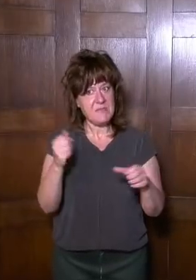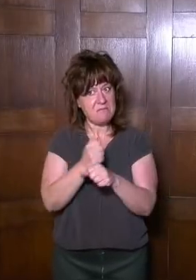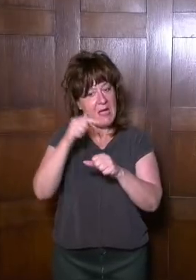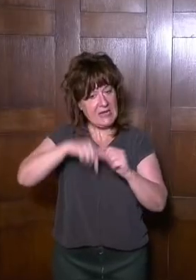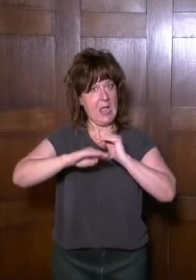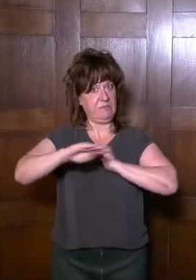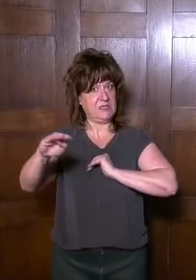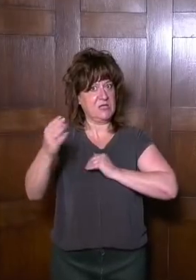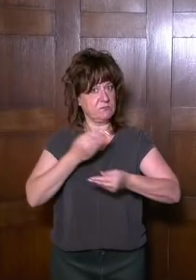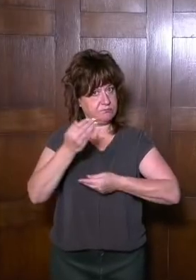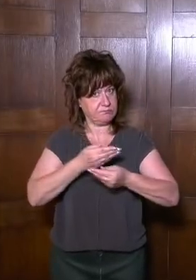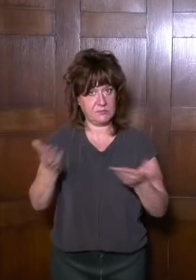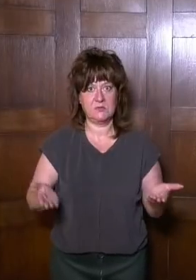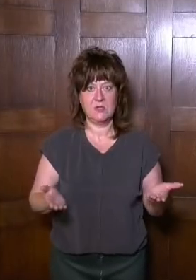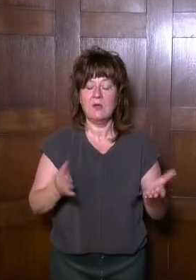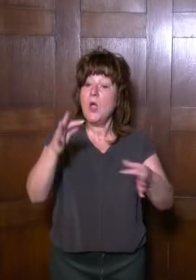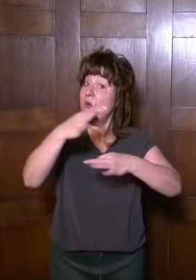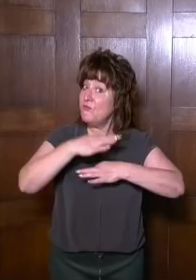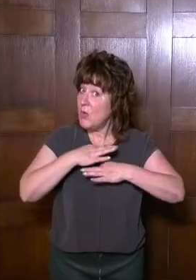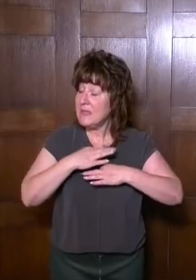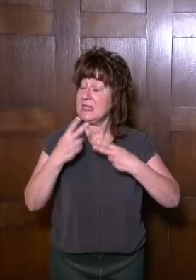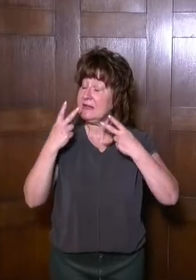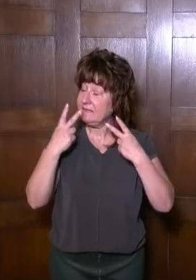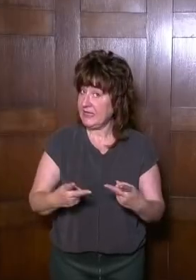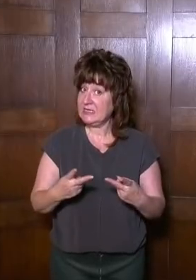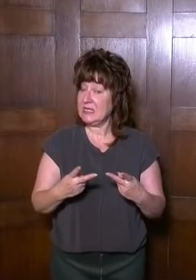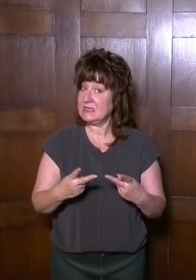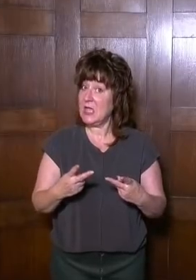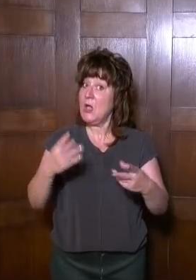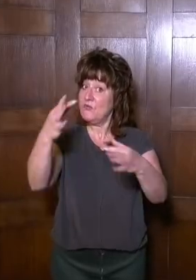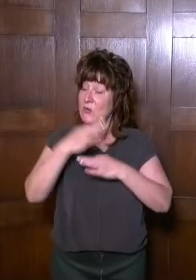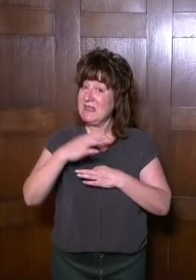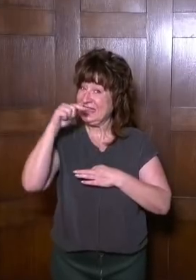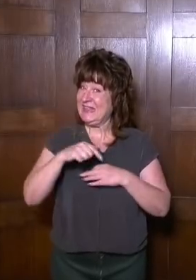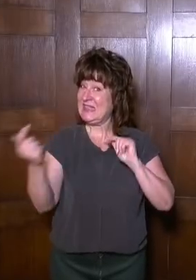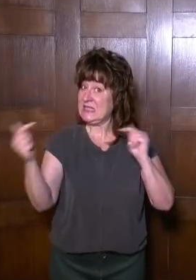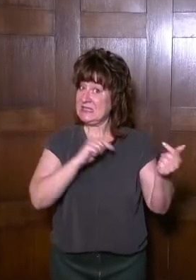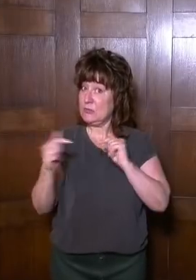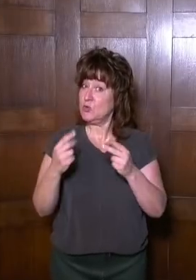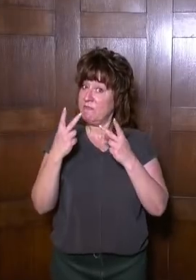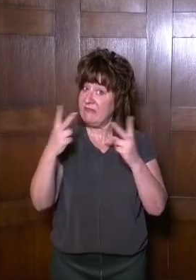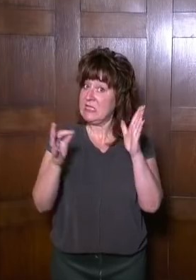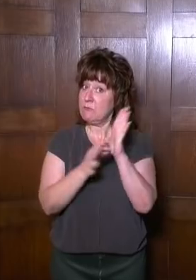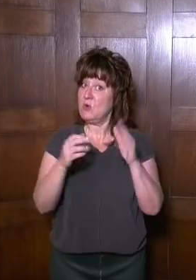zu setzen. Und ich glaube, das ist für mich das Wichtigste und die entscheidende Quintessenz aus dieser Diskussion. Vielen Dank.